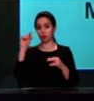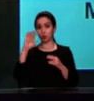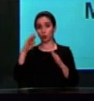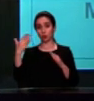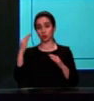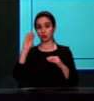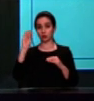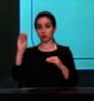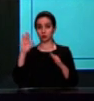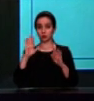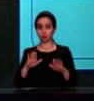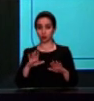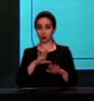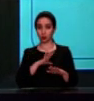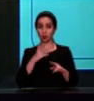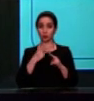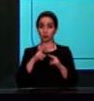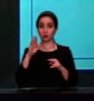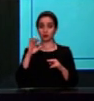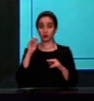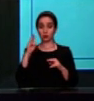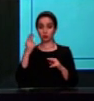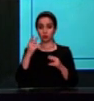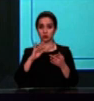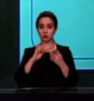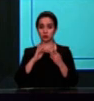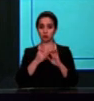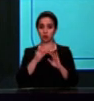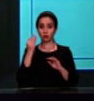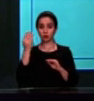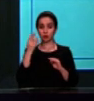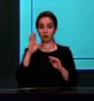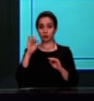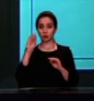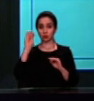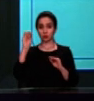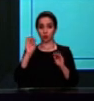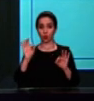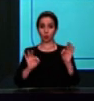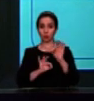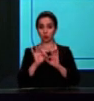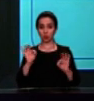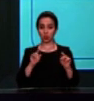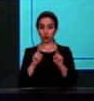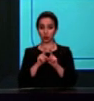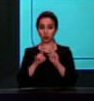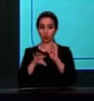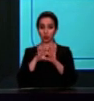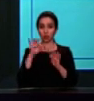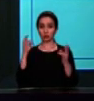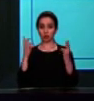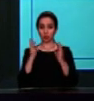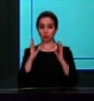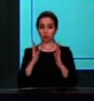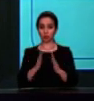joylashgan bo'ladi. Veb sahifaga rasm joylashtirish uchun demak, uning o'lchamlarini ham demak tanlash kerak